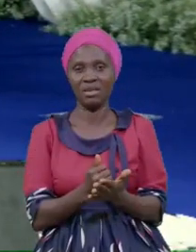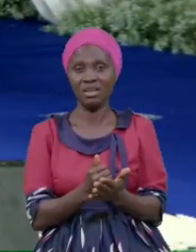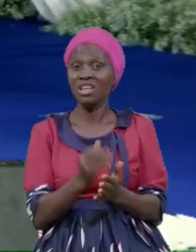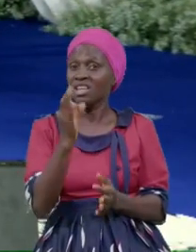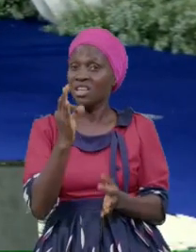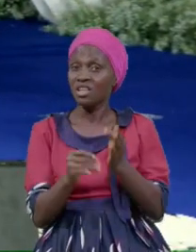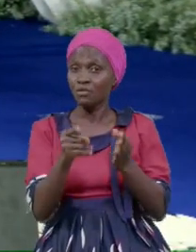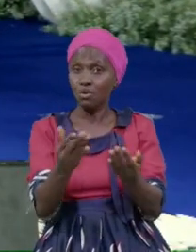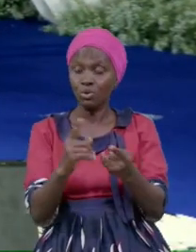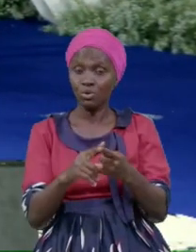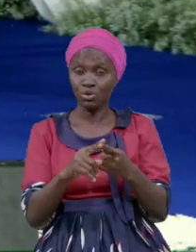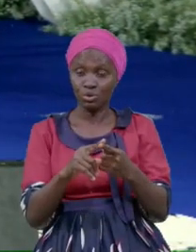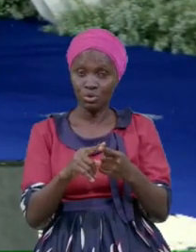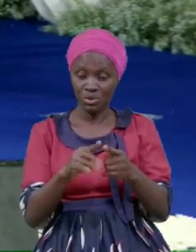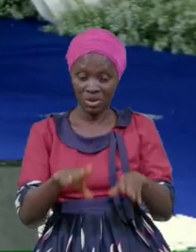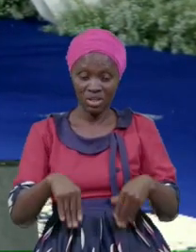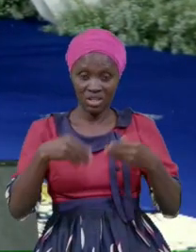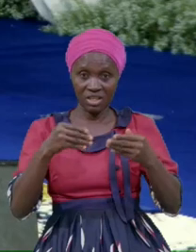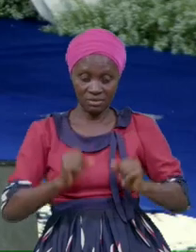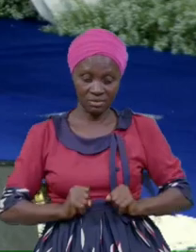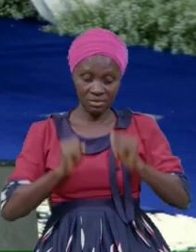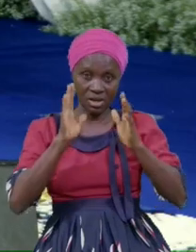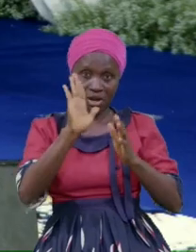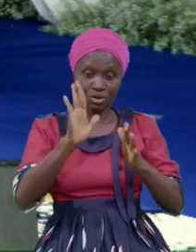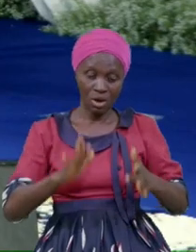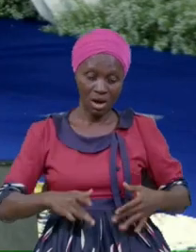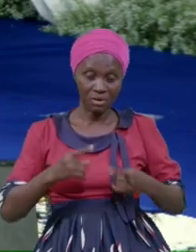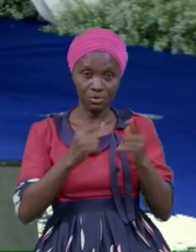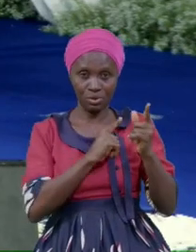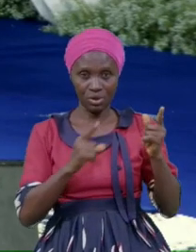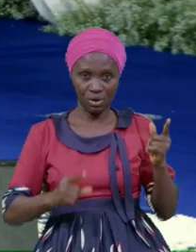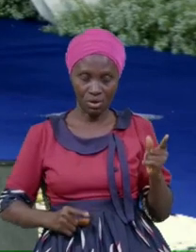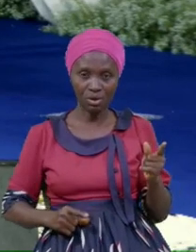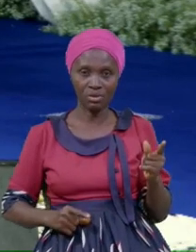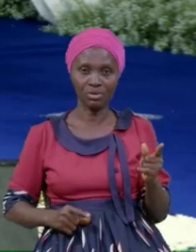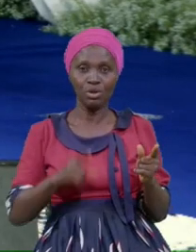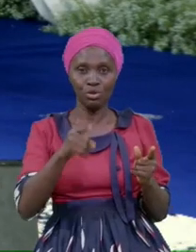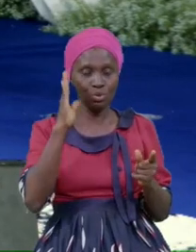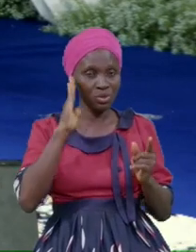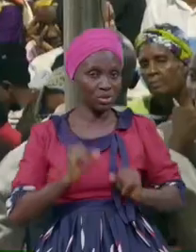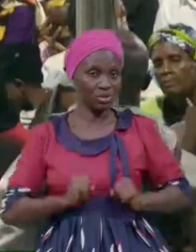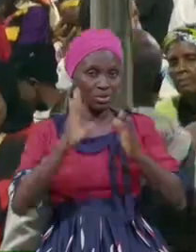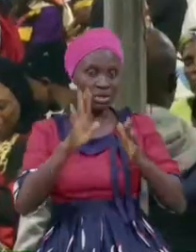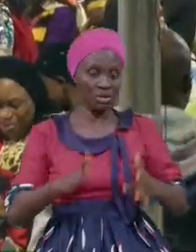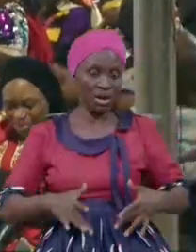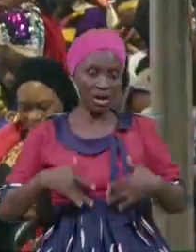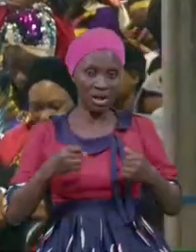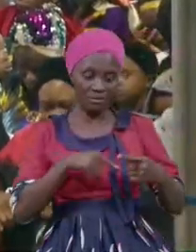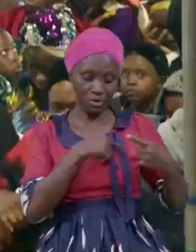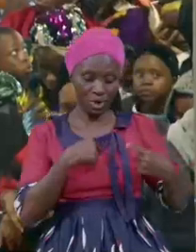chose, c'est que ton âme appartient au Seigneur. Ton cœur appartient au Seigneur. Ton corps aussi appartient au